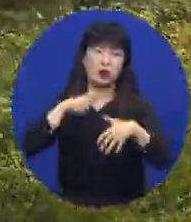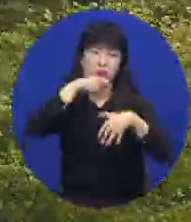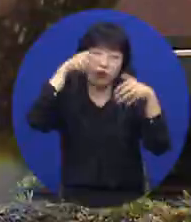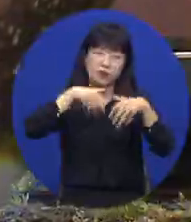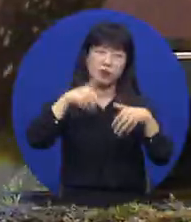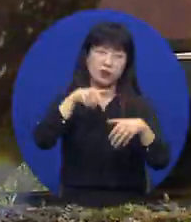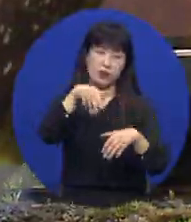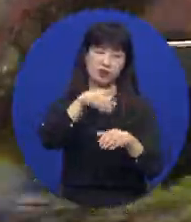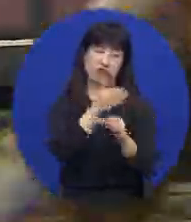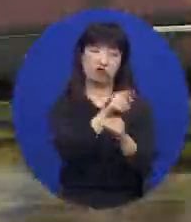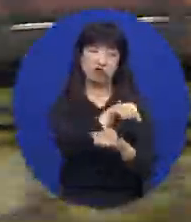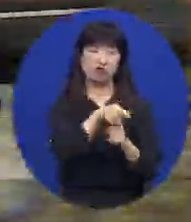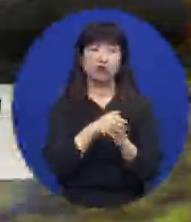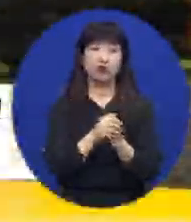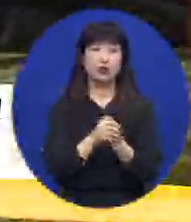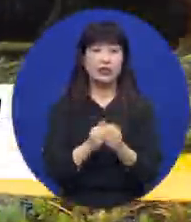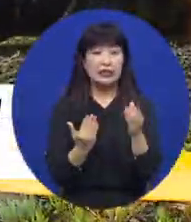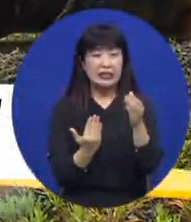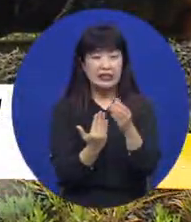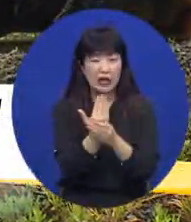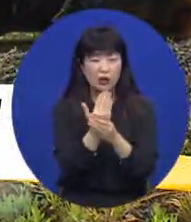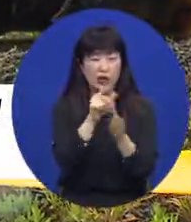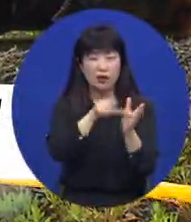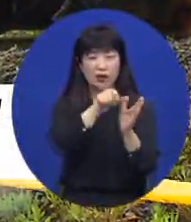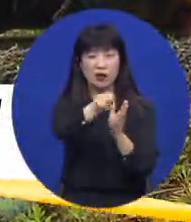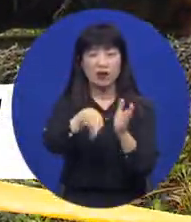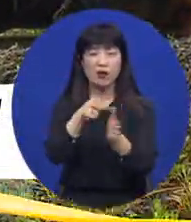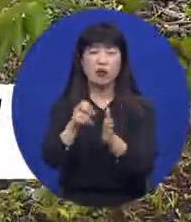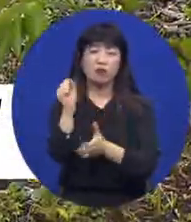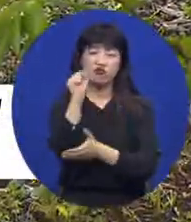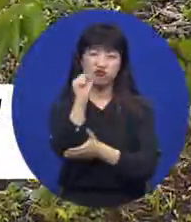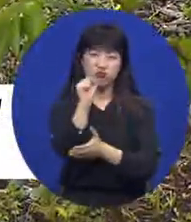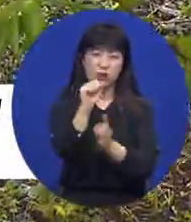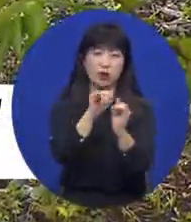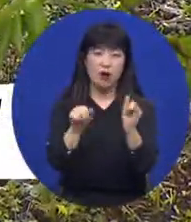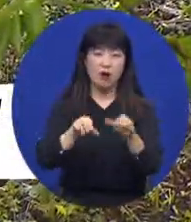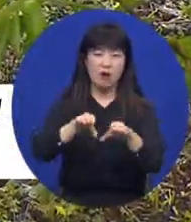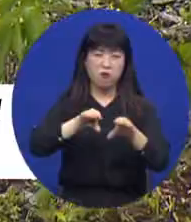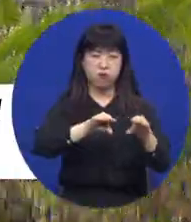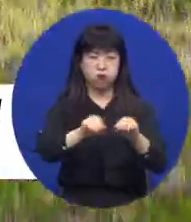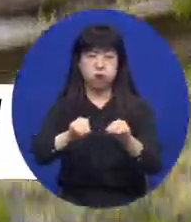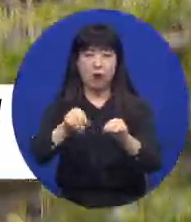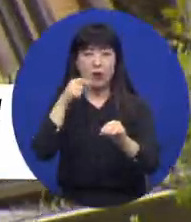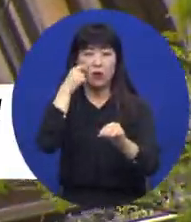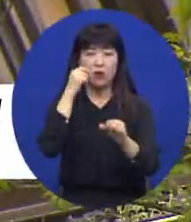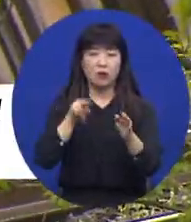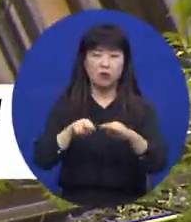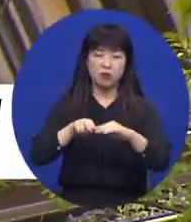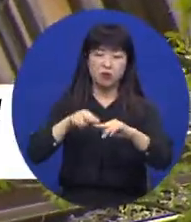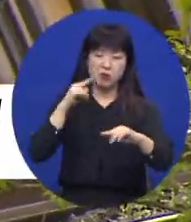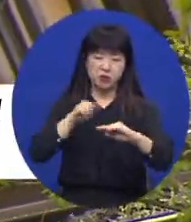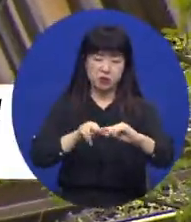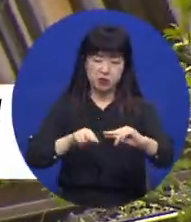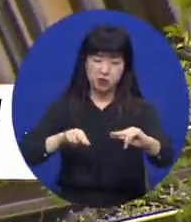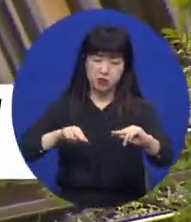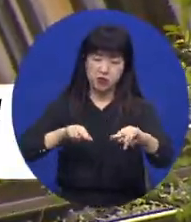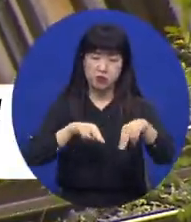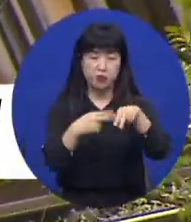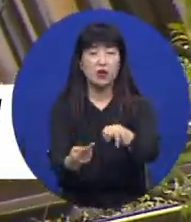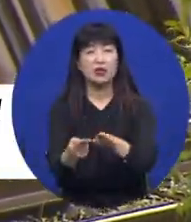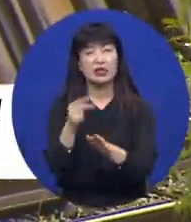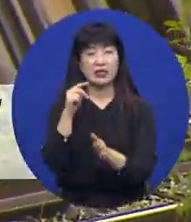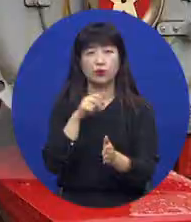내리고 있었습니다. 사고 열차 기관사는 내리막 선로에서 브레이크를 잡았지만 미끄러지면서 객차가 넘어졌다고